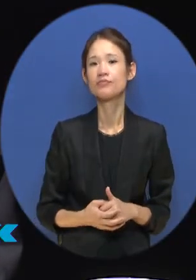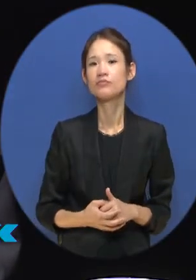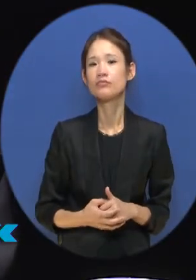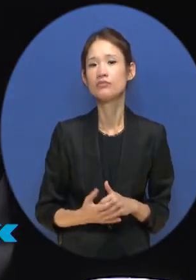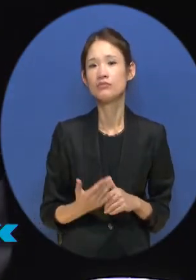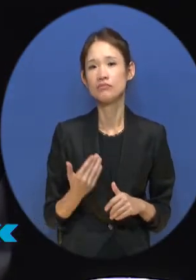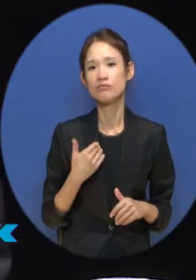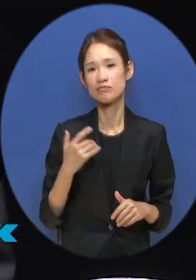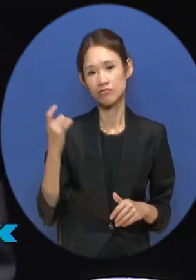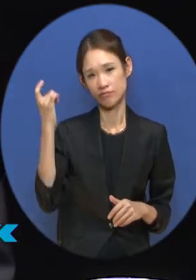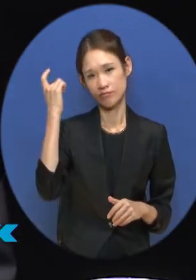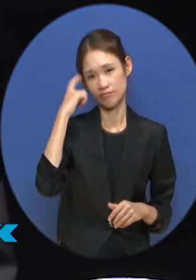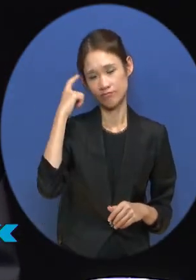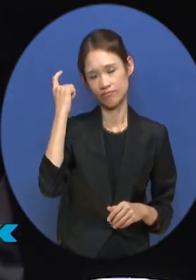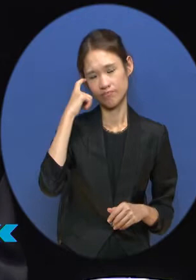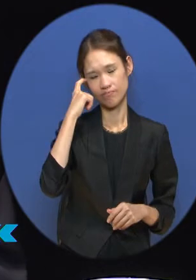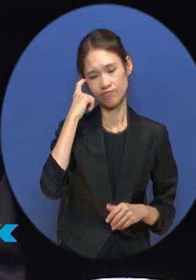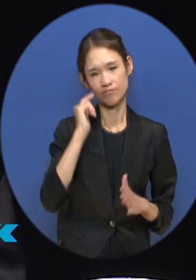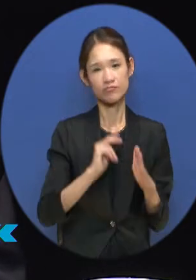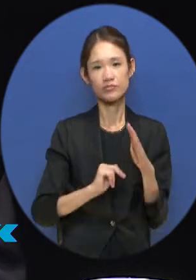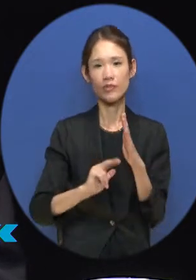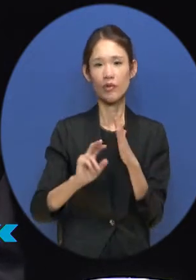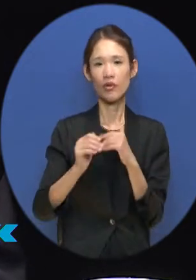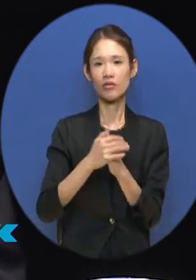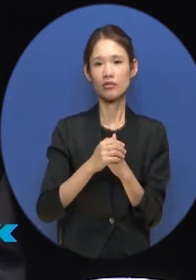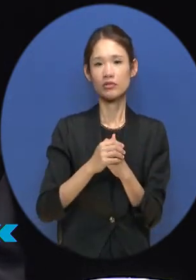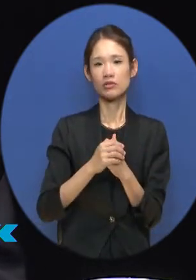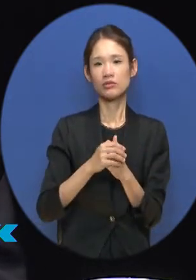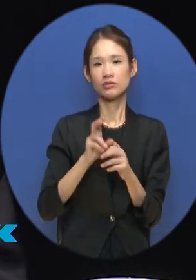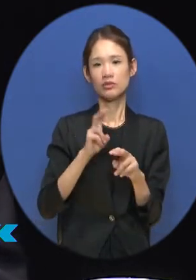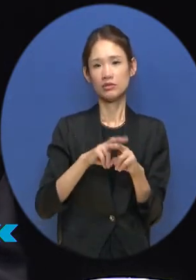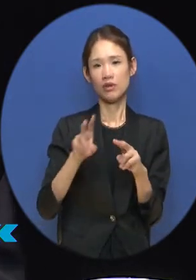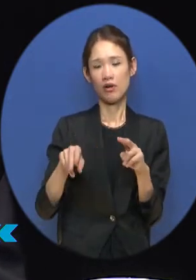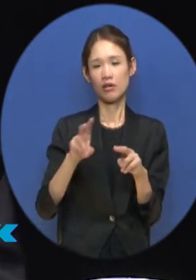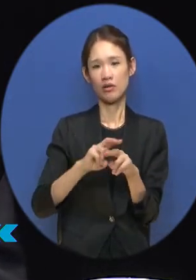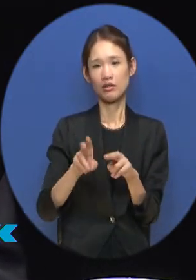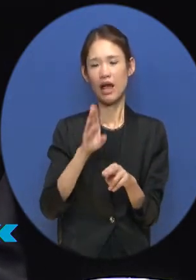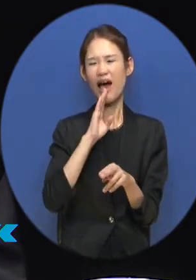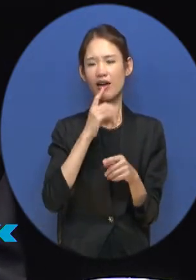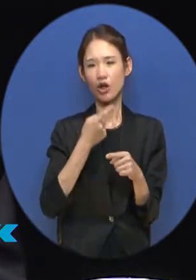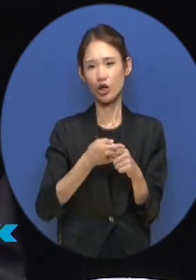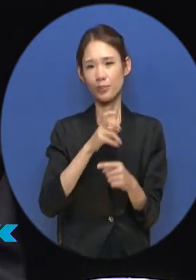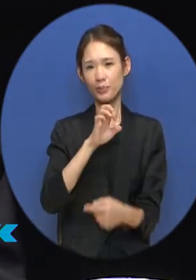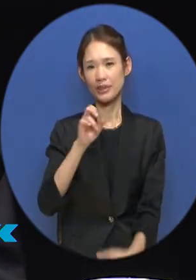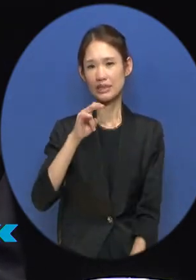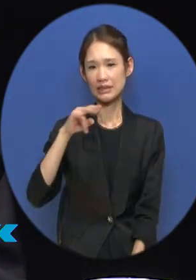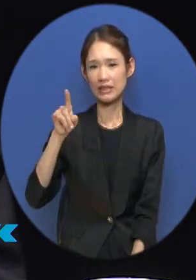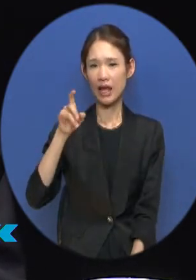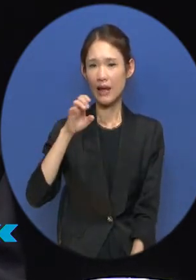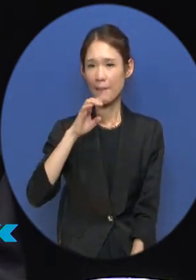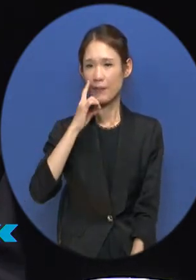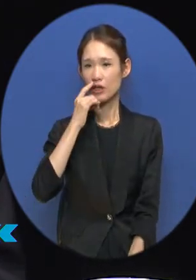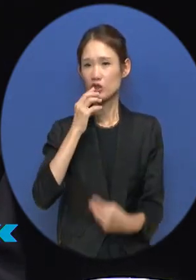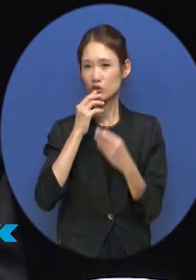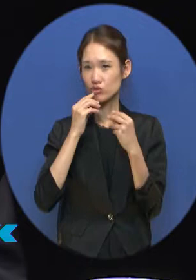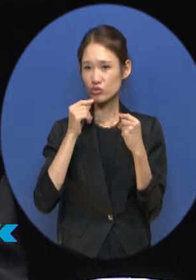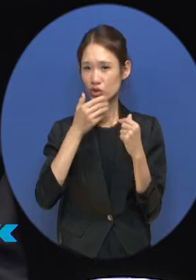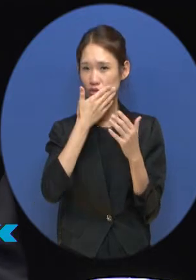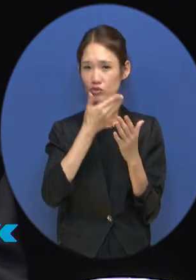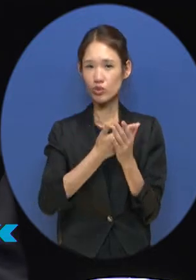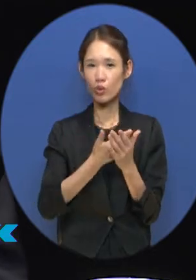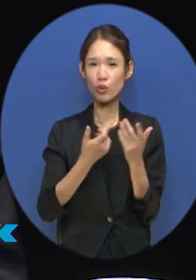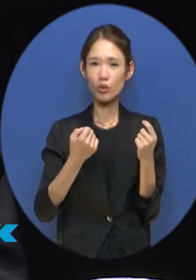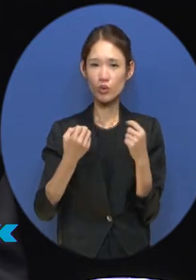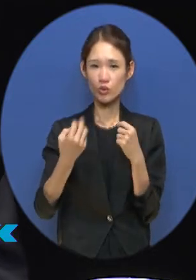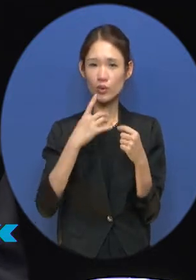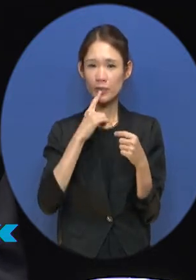뭐 또 제가 볼 때는 이제 아무튼 지하철 승강장은 당연히 이제 미세먼지 이 가장 중요할 것 같고요. 그다음에 이제 방금 말씀하신